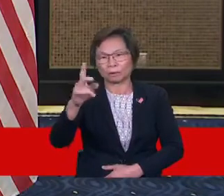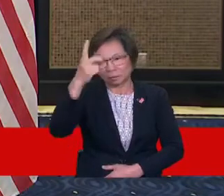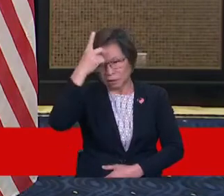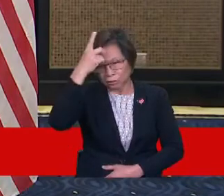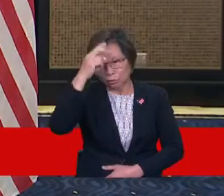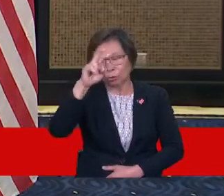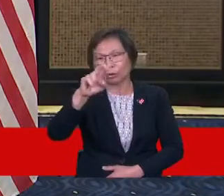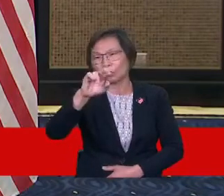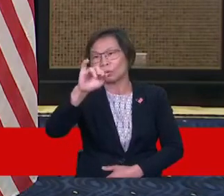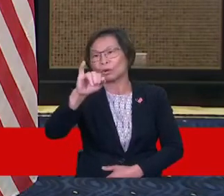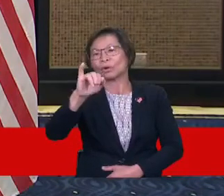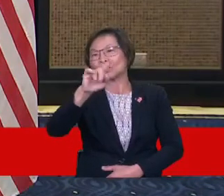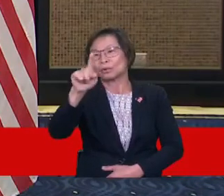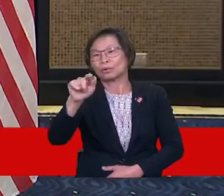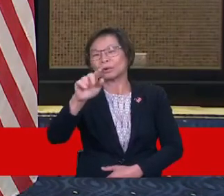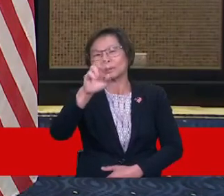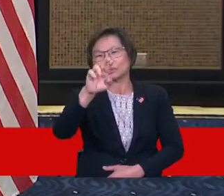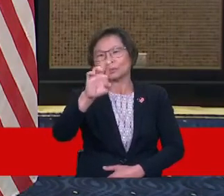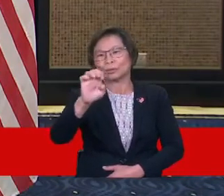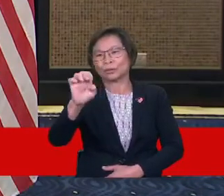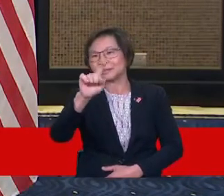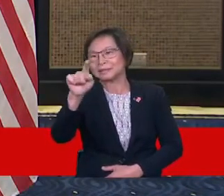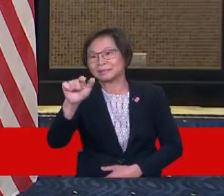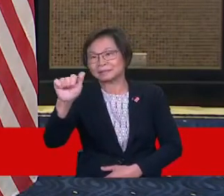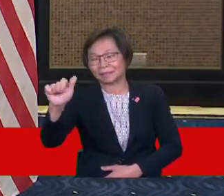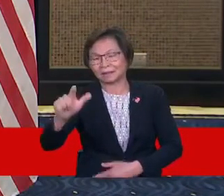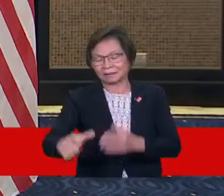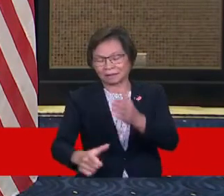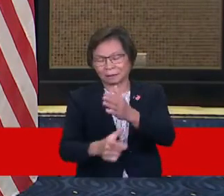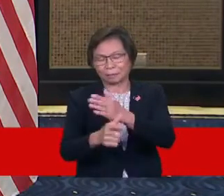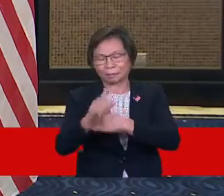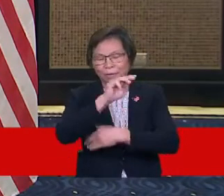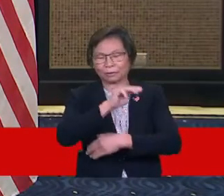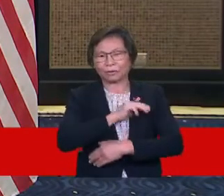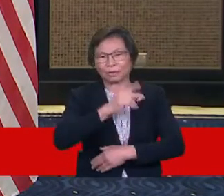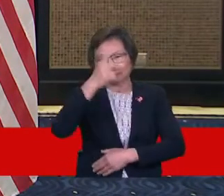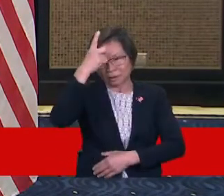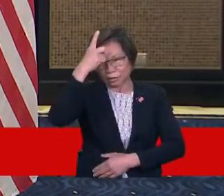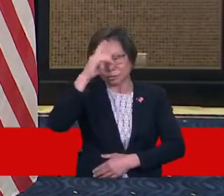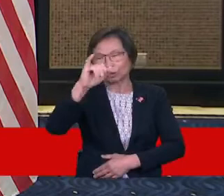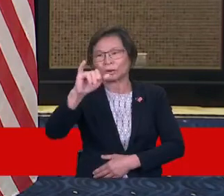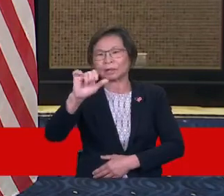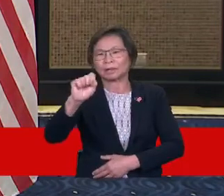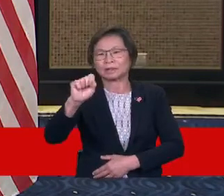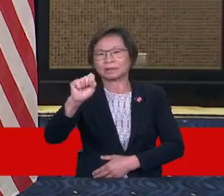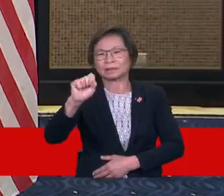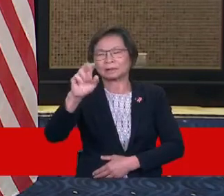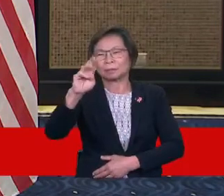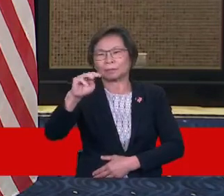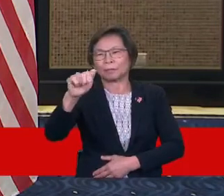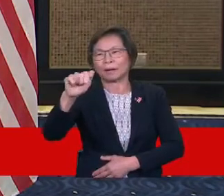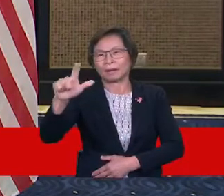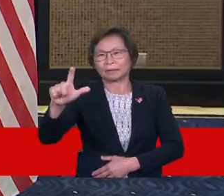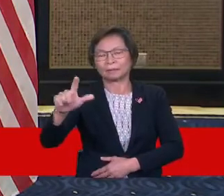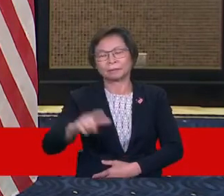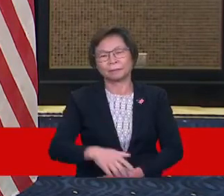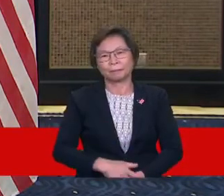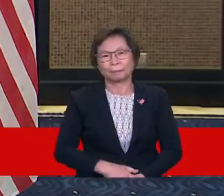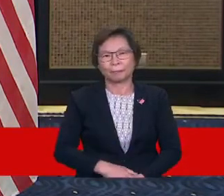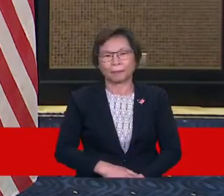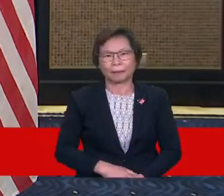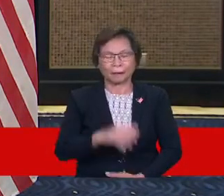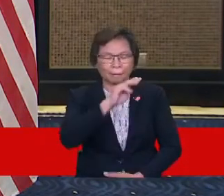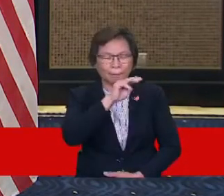Rizal marikan benayn American timbalan menteri yang hormat dato.sri Ismail bin Abdul Muthalib